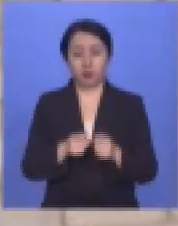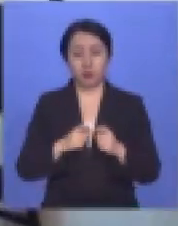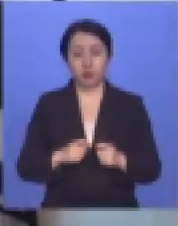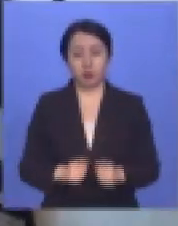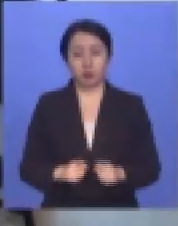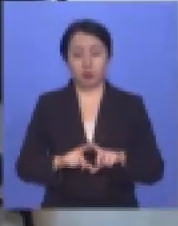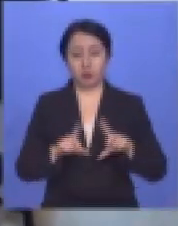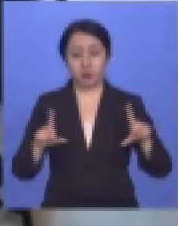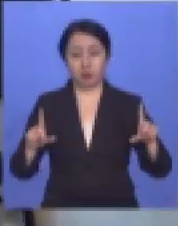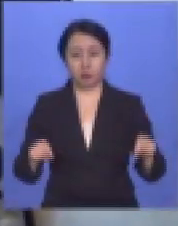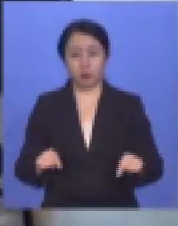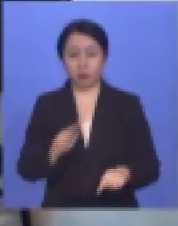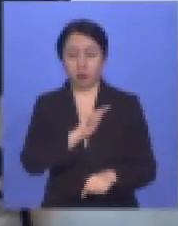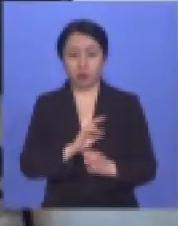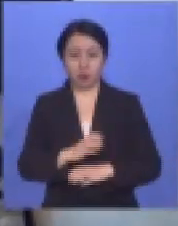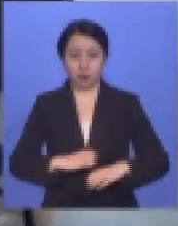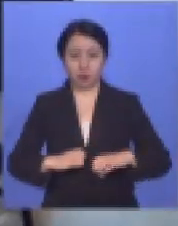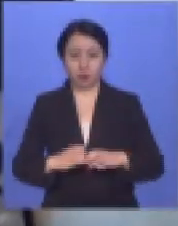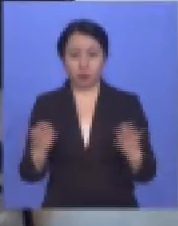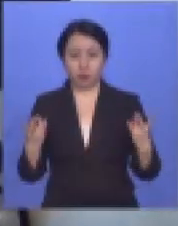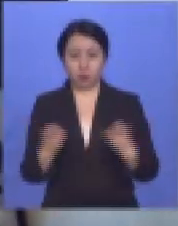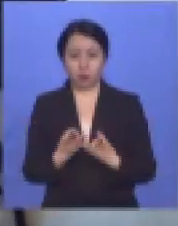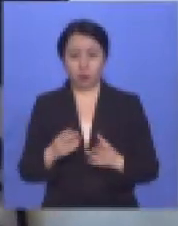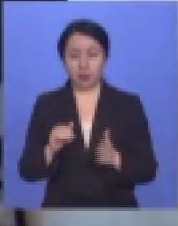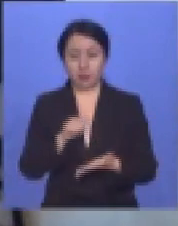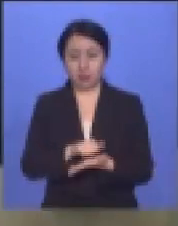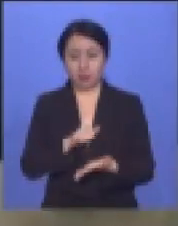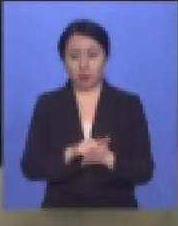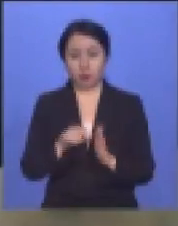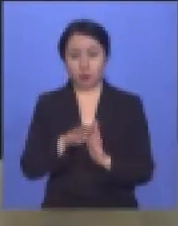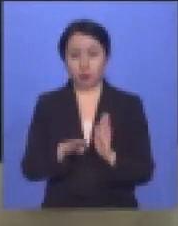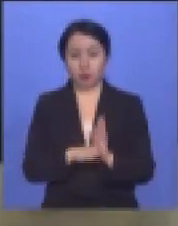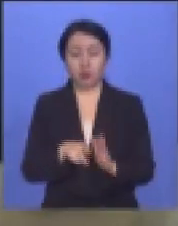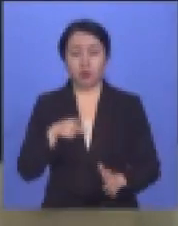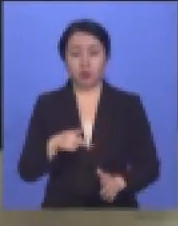департаментінің ғимаратына жөндеу жұмысын жүргізу қажет. Жобалық сметалық құжаттамасы